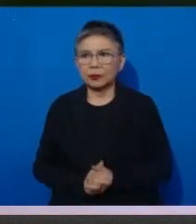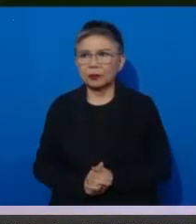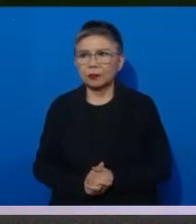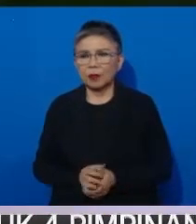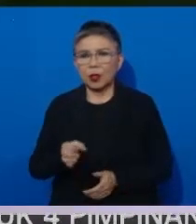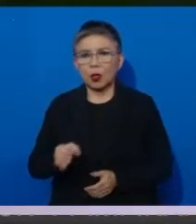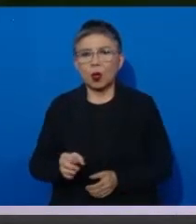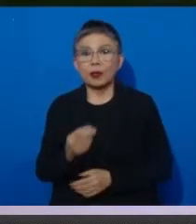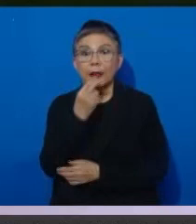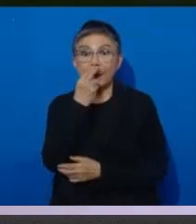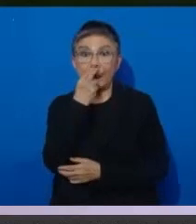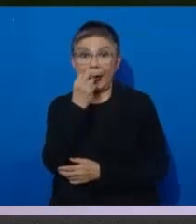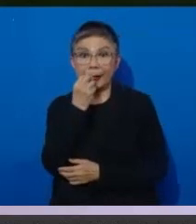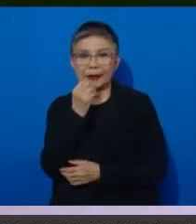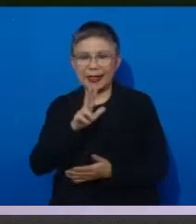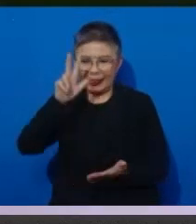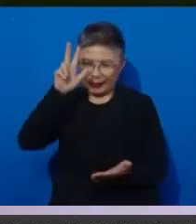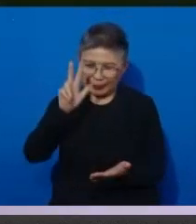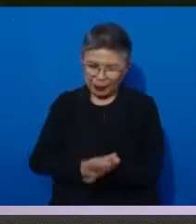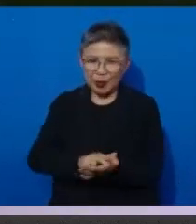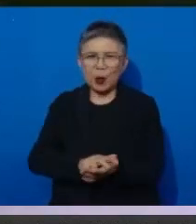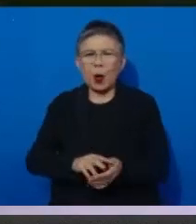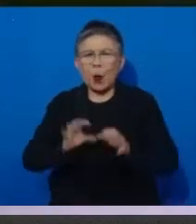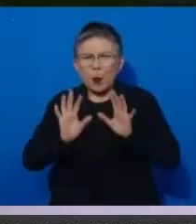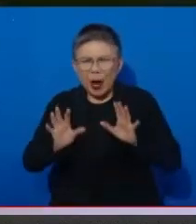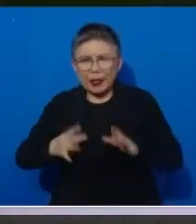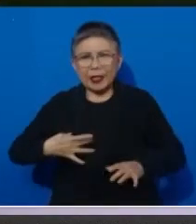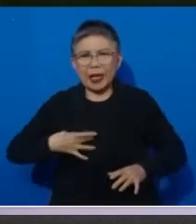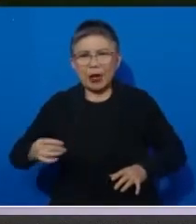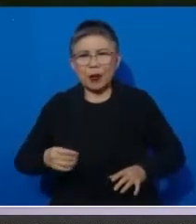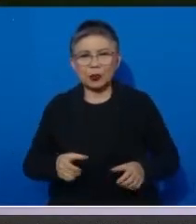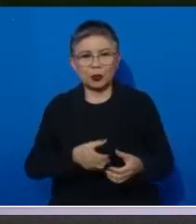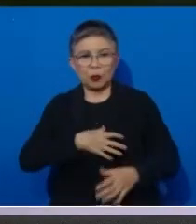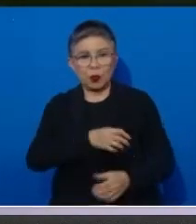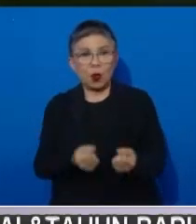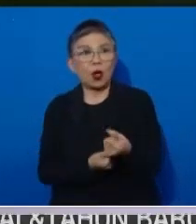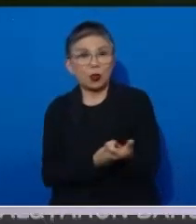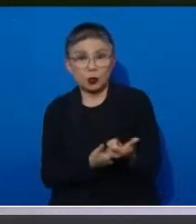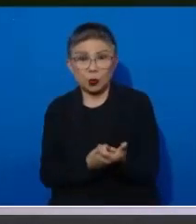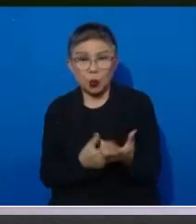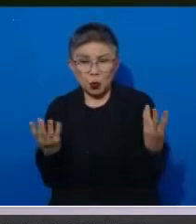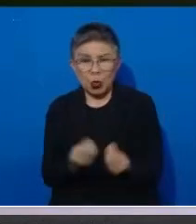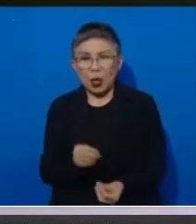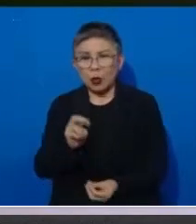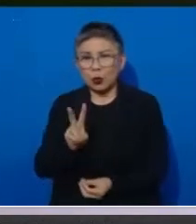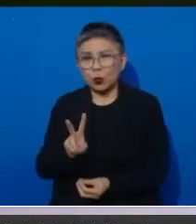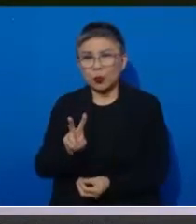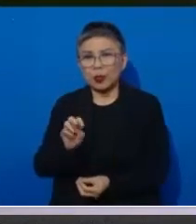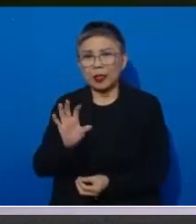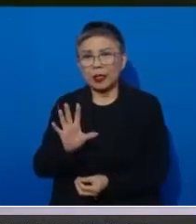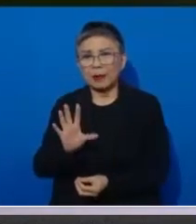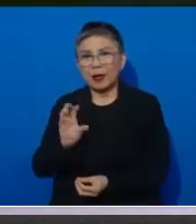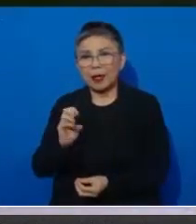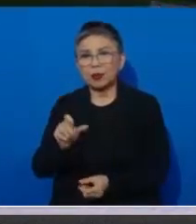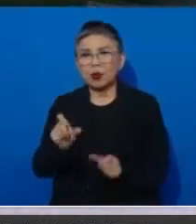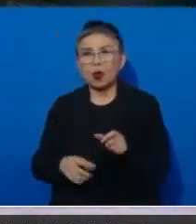Kota Kembang Bandung, Jawa Barat kini resmi memiliki ribuan relawan pemadam kebakaran. Jumlahnya bahkan mencapai